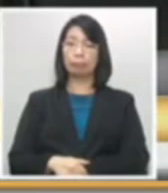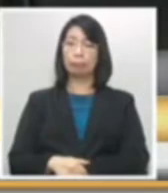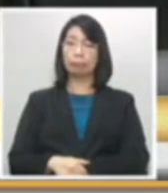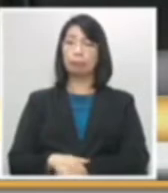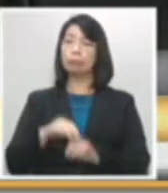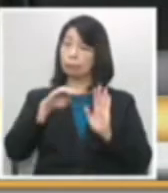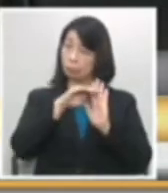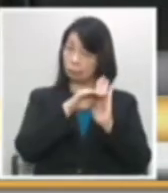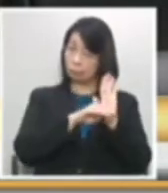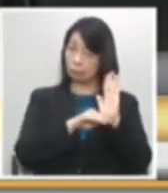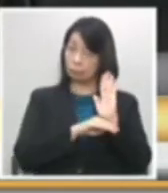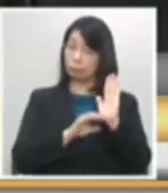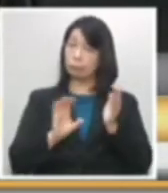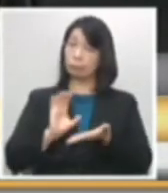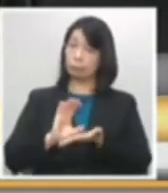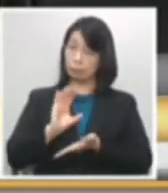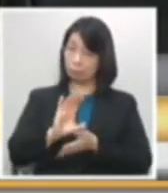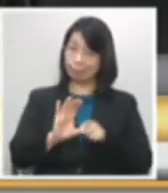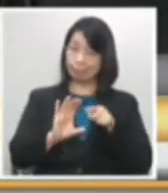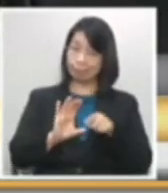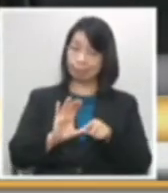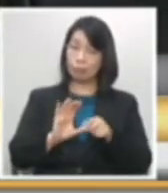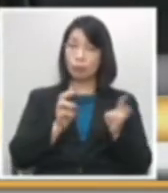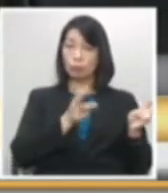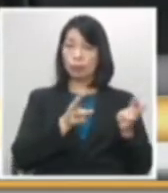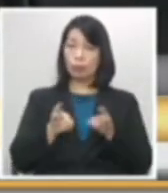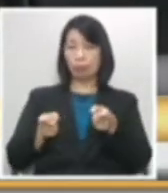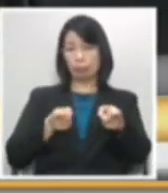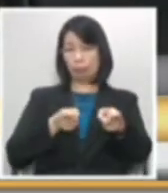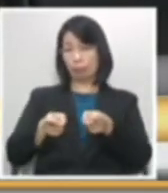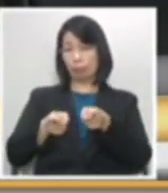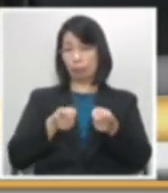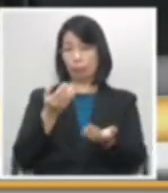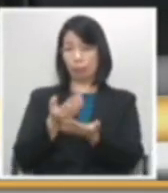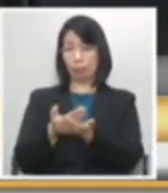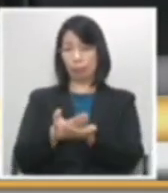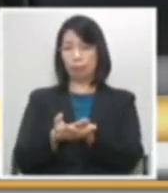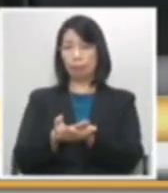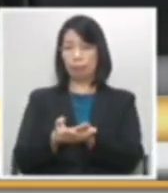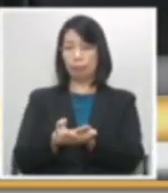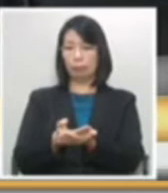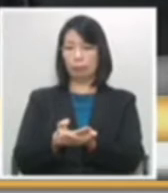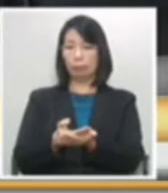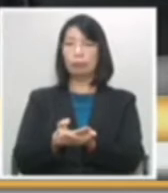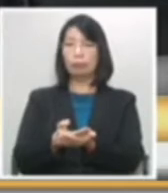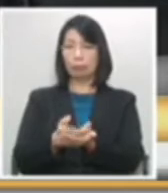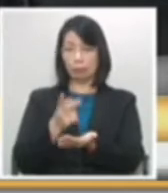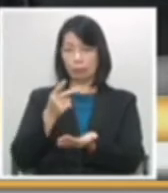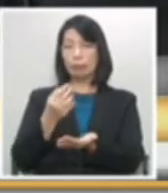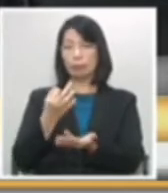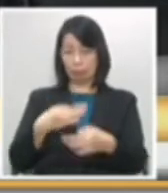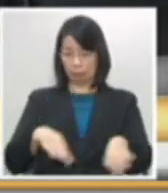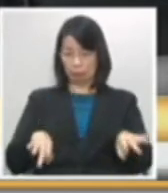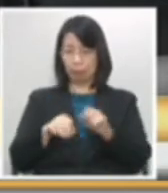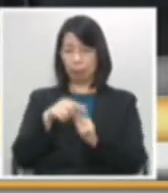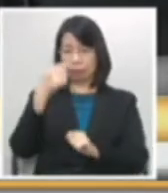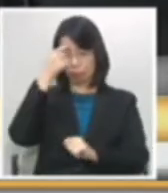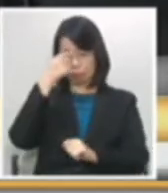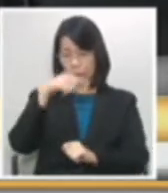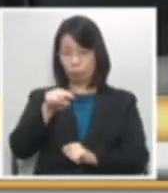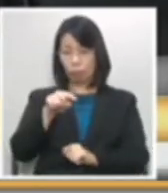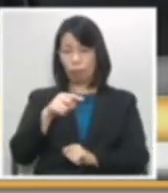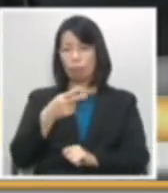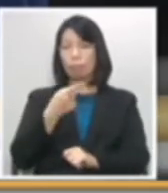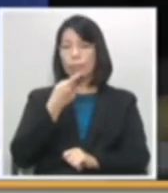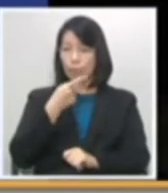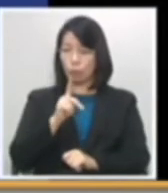ณการบริหารเงินของประชาชนจึงต้องก่อให้เกิดประโยชน์สูงสุดกับประชาชนต้